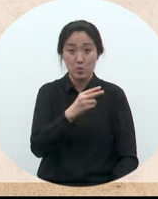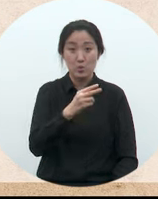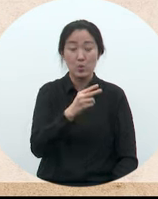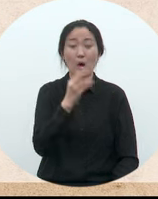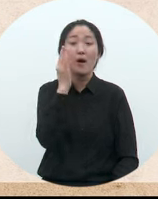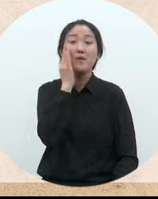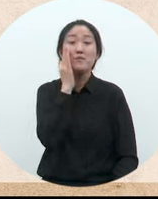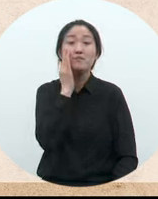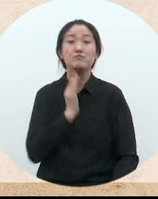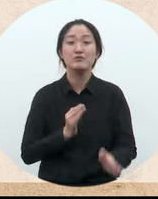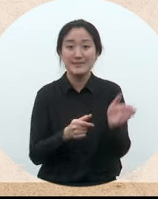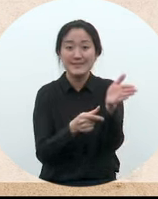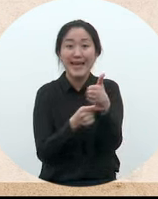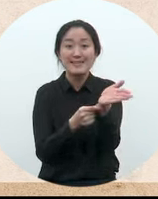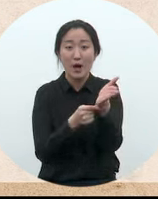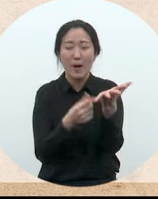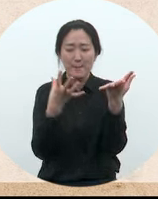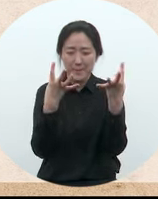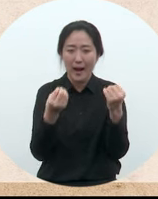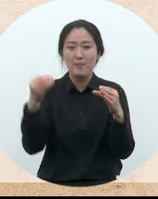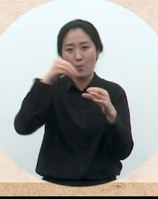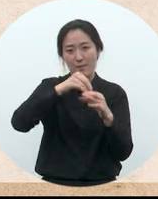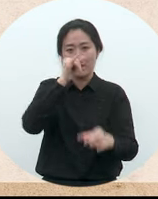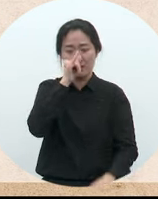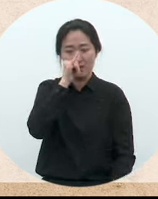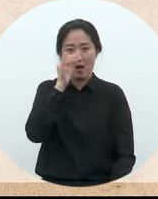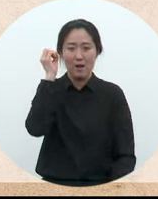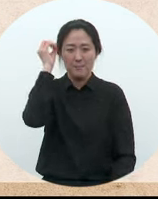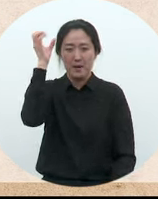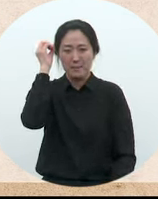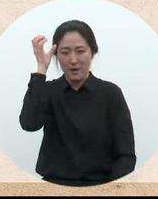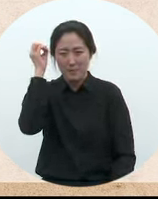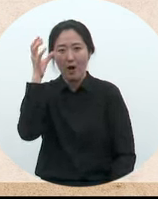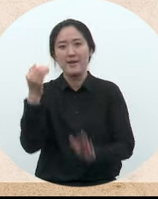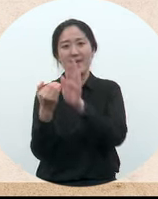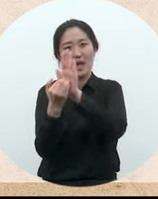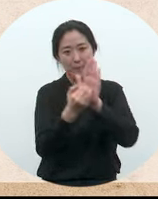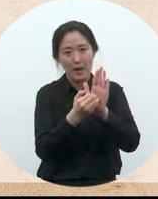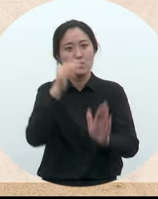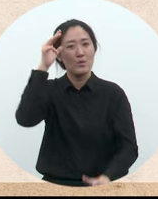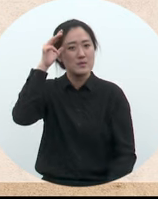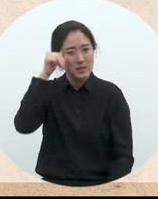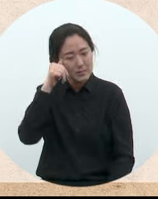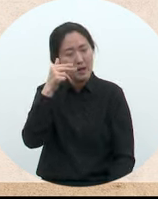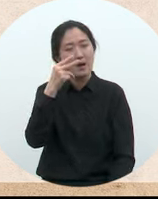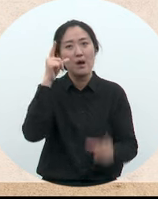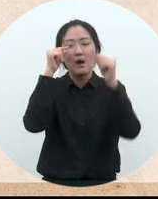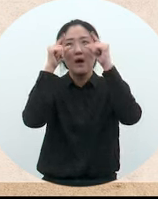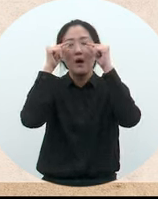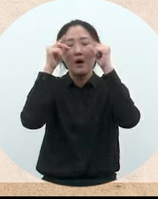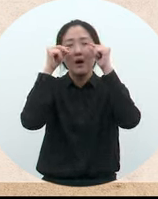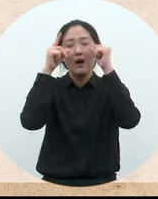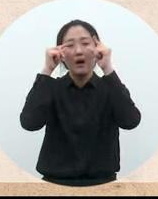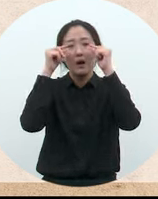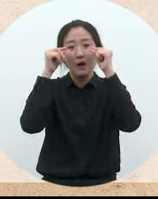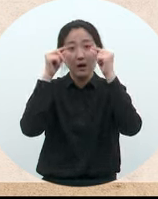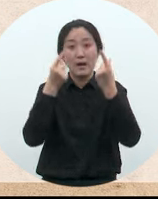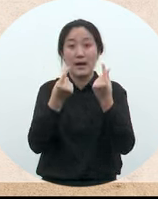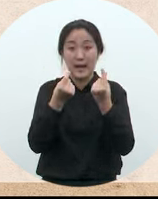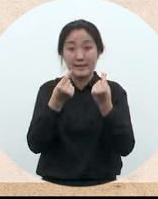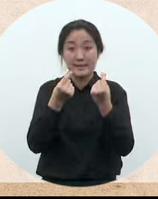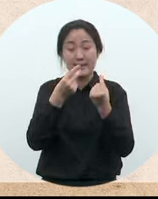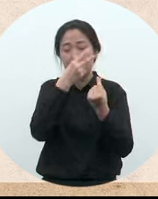뿐만 아니라 등푸른 생선에 많이 들어 있죠. 그래서 두뇌 발육이나 건망증 예방, 치매나